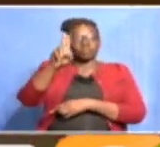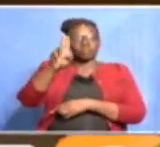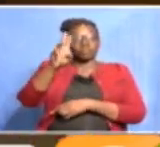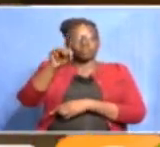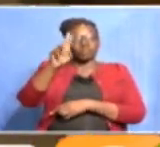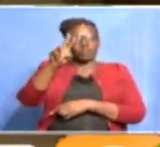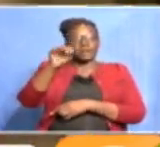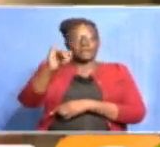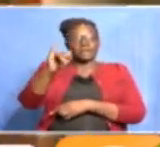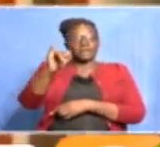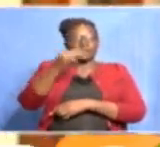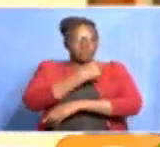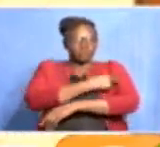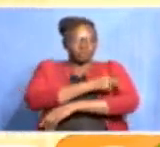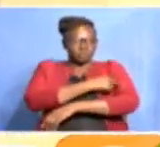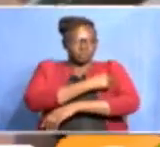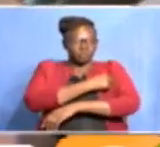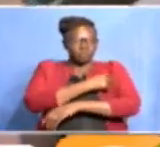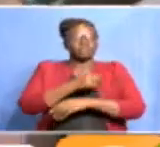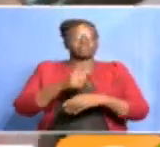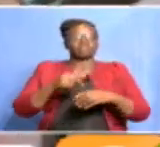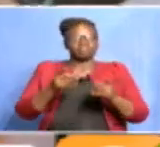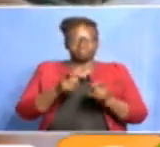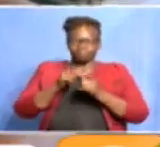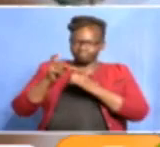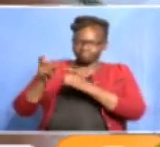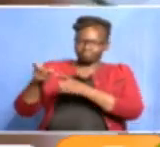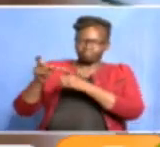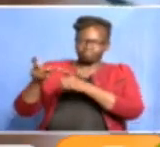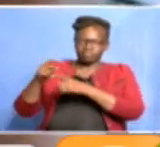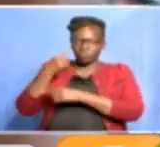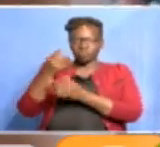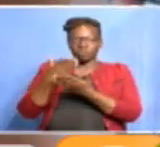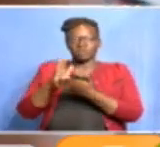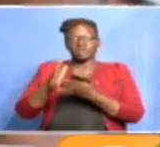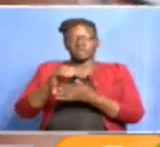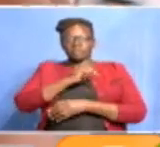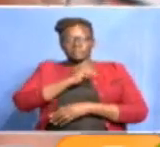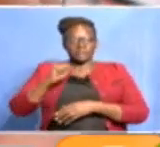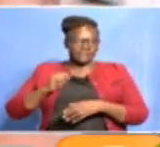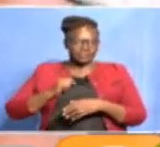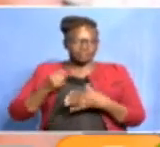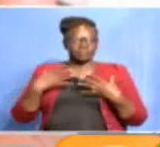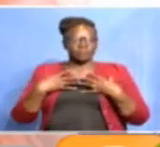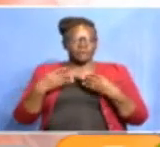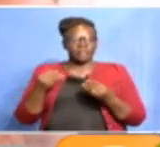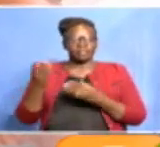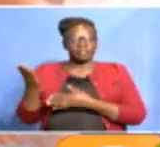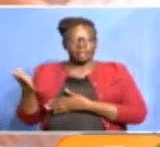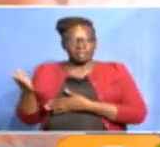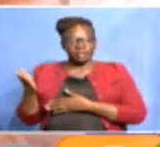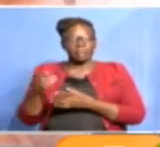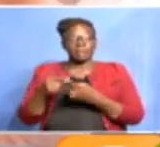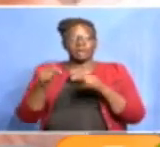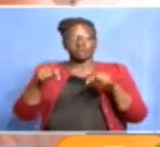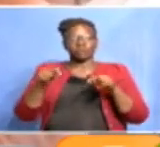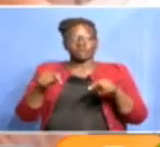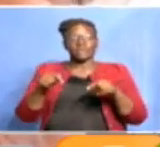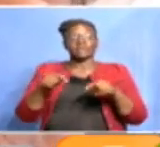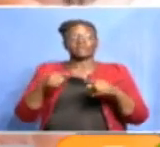kina mama. Kidole cha lawama kikaelekezewa baadhi ya maafisa wa afya hapa, ila leo